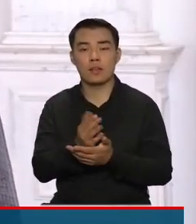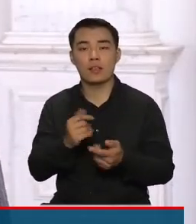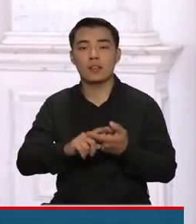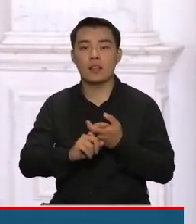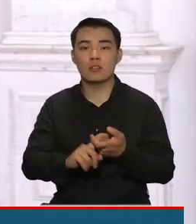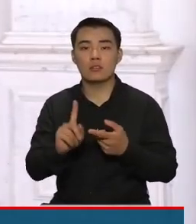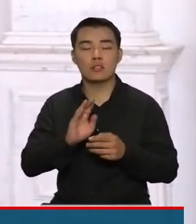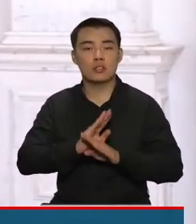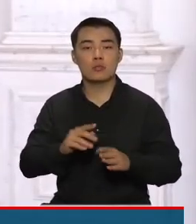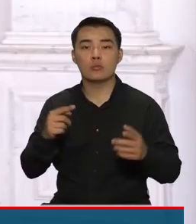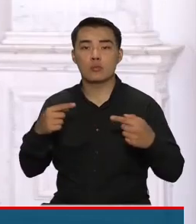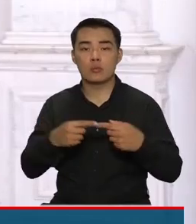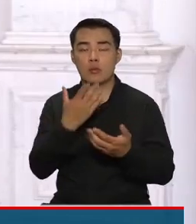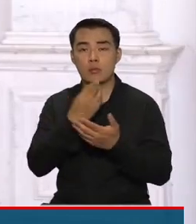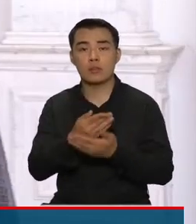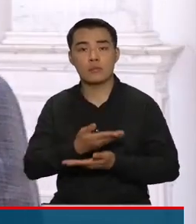только нас, касается всех